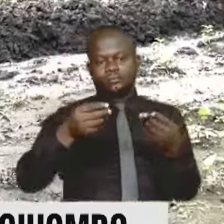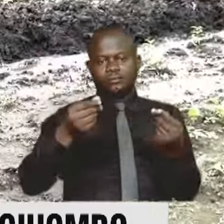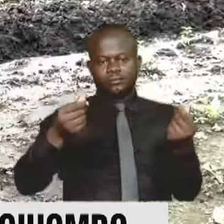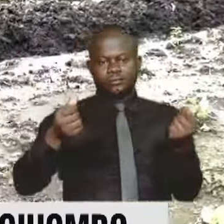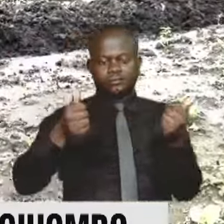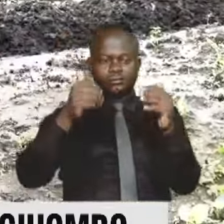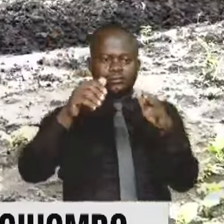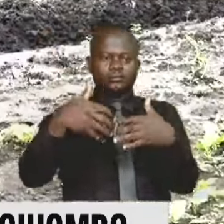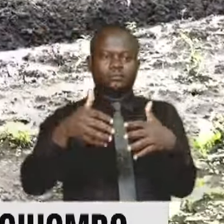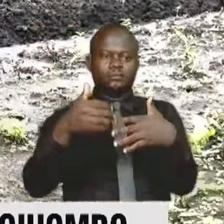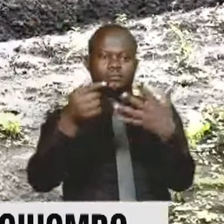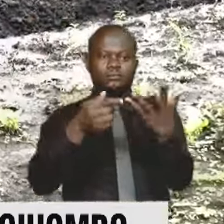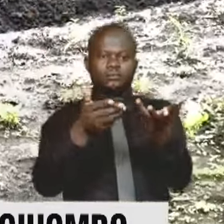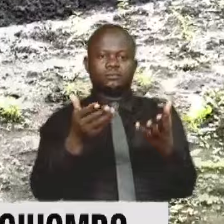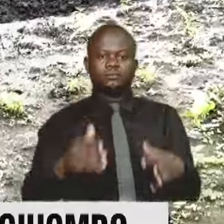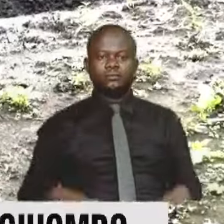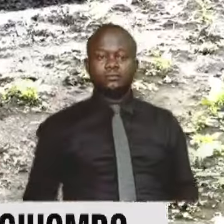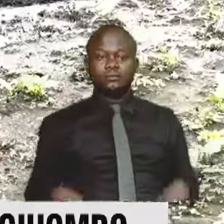y'abahinzi.